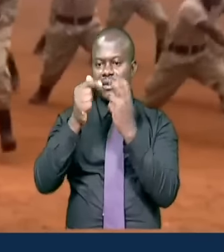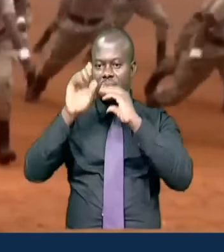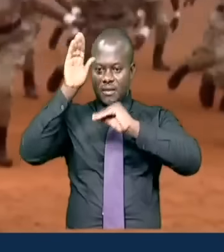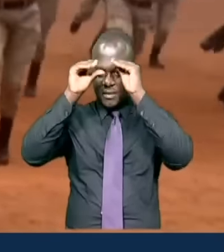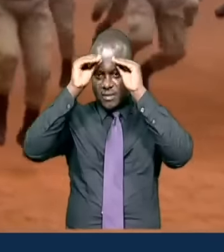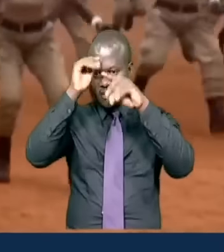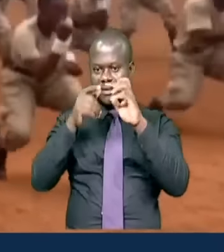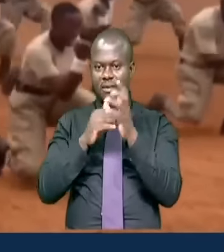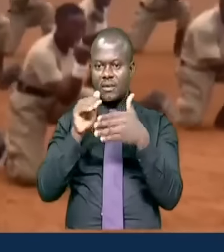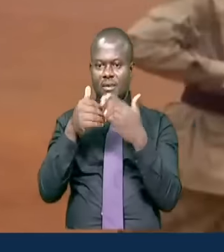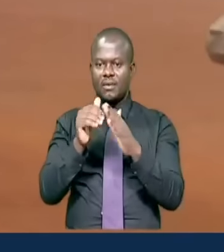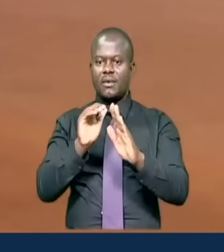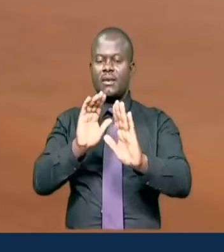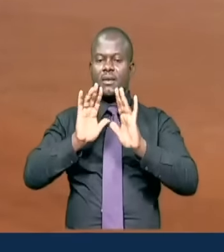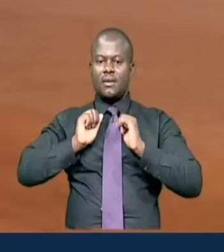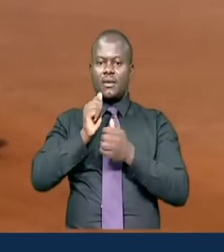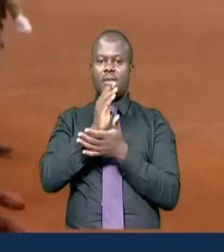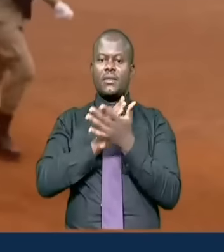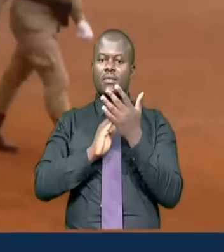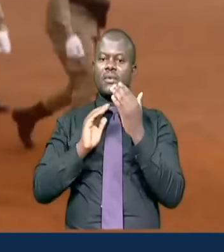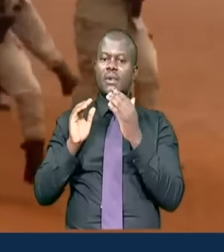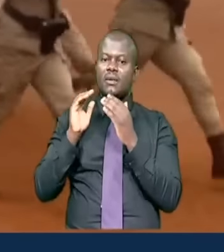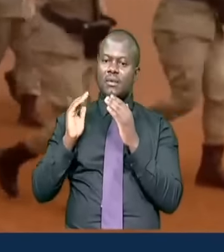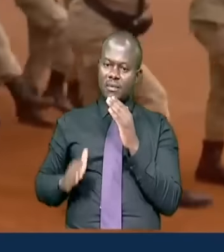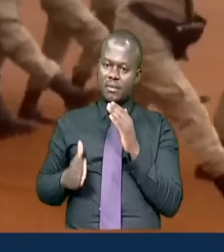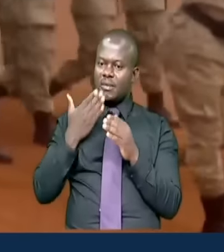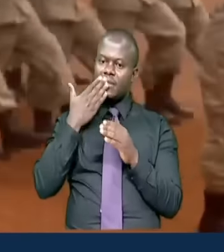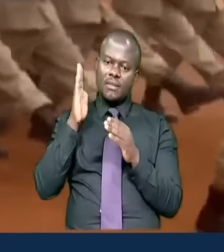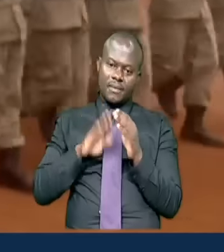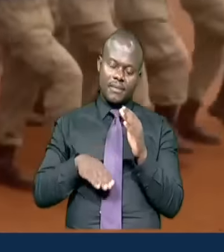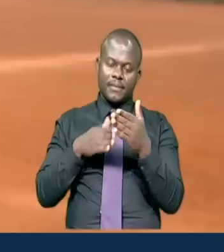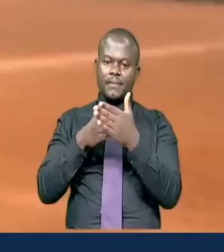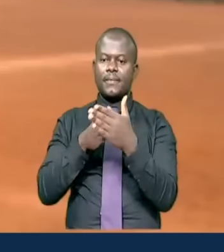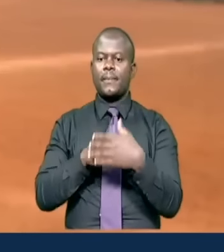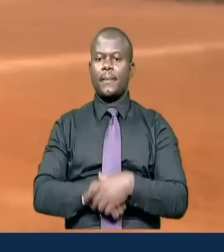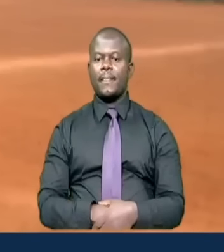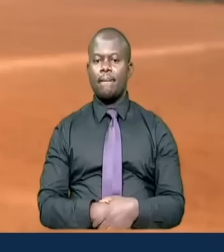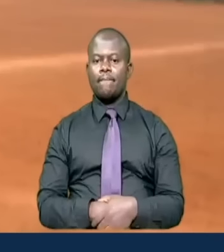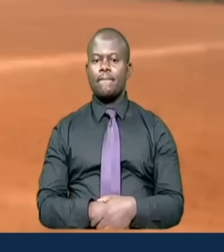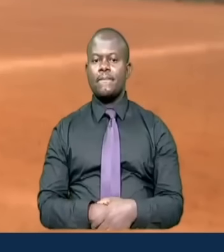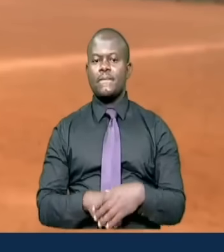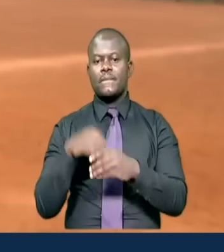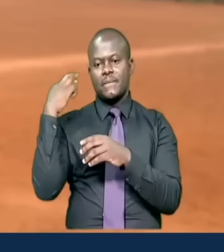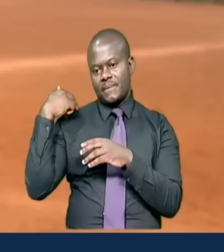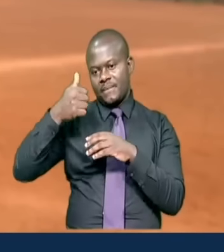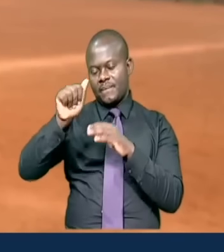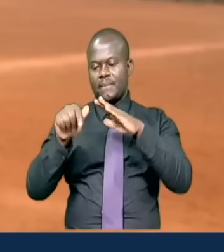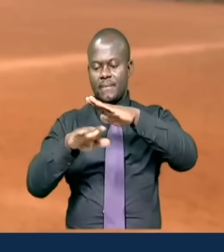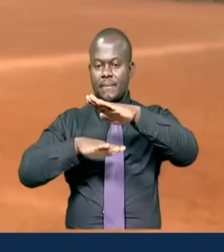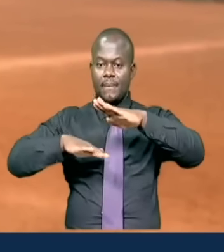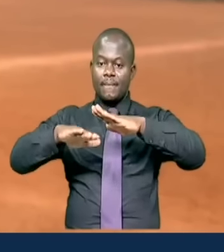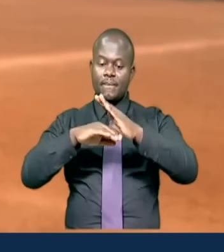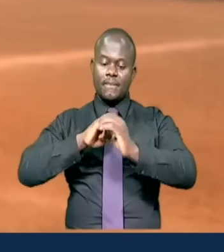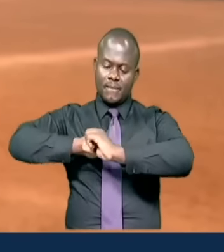nanone bakirinda zimwe mu nzego guhura nazo. mu nshingano zabo z'ibanze uretse